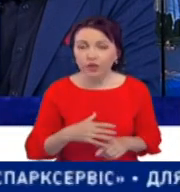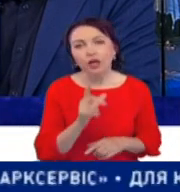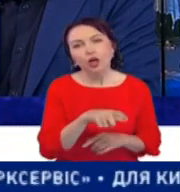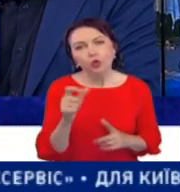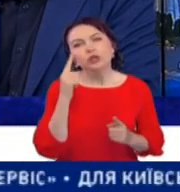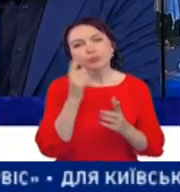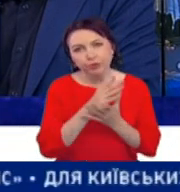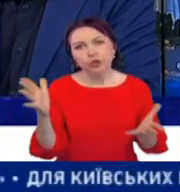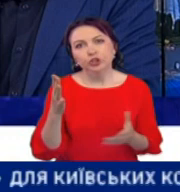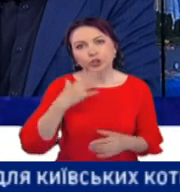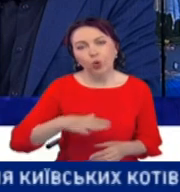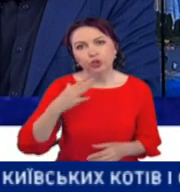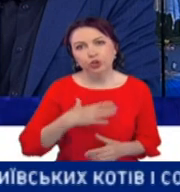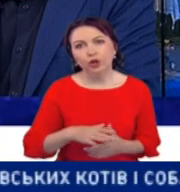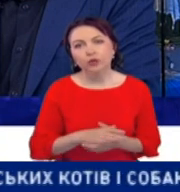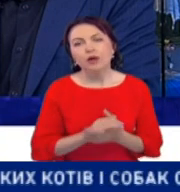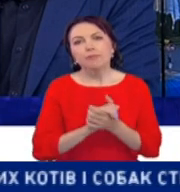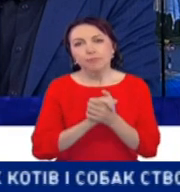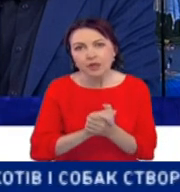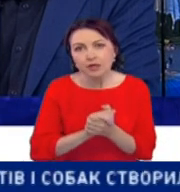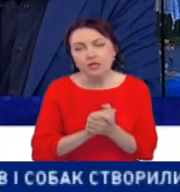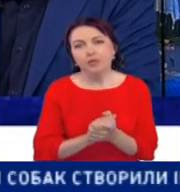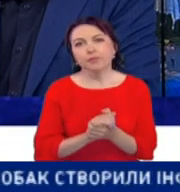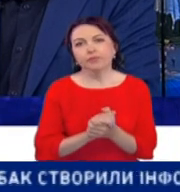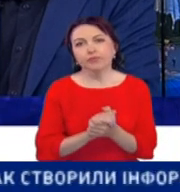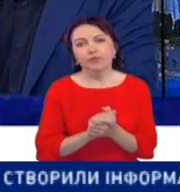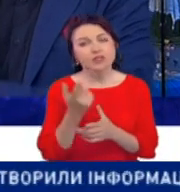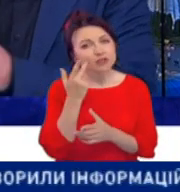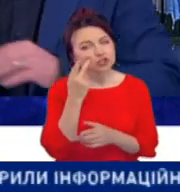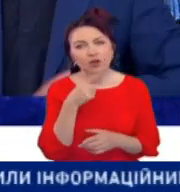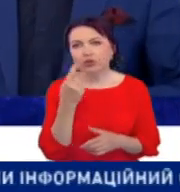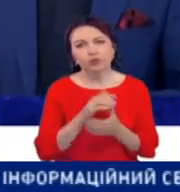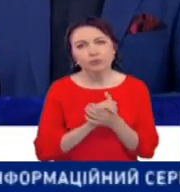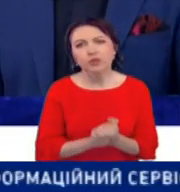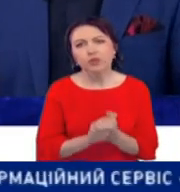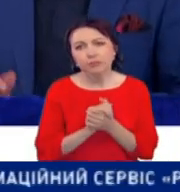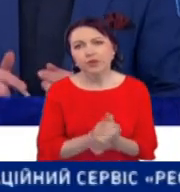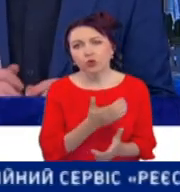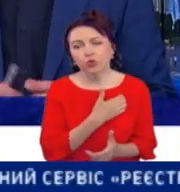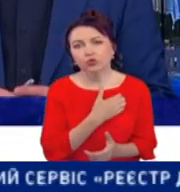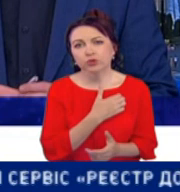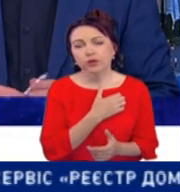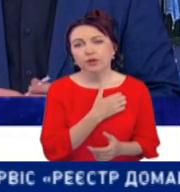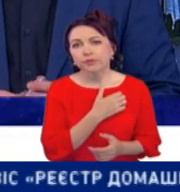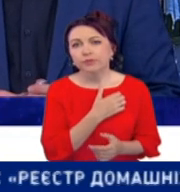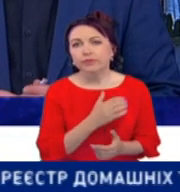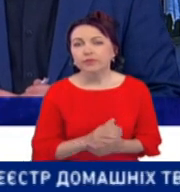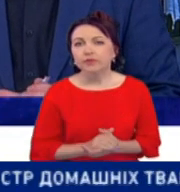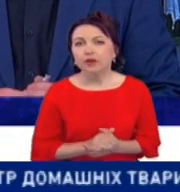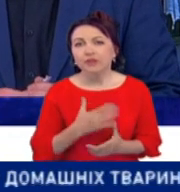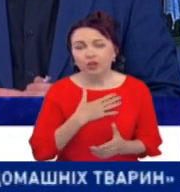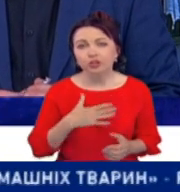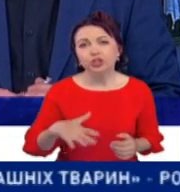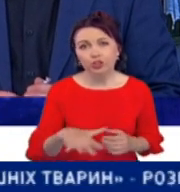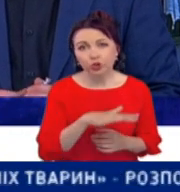більшості очікують мир. Завжди тут кажуть про мир безпосередньо на нашій